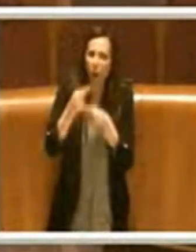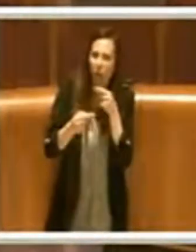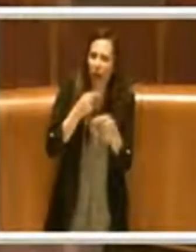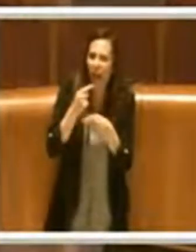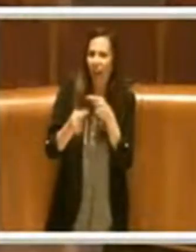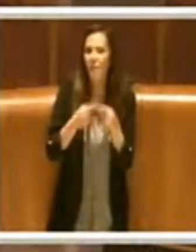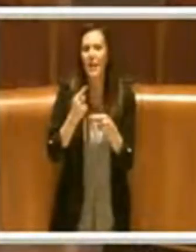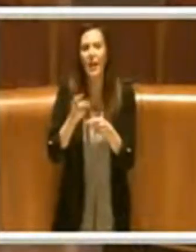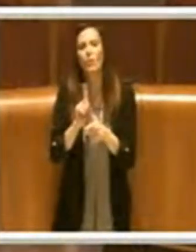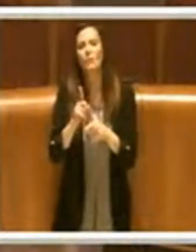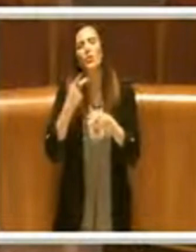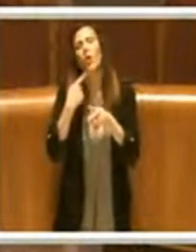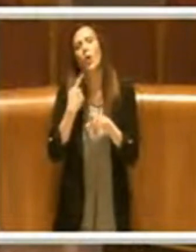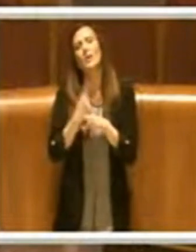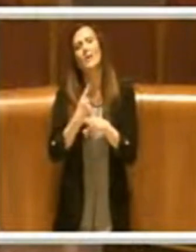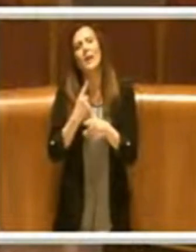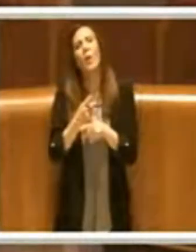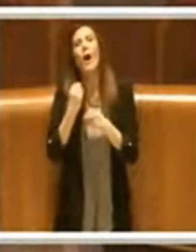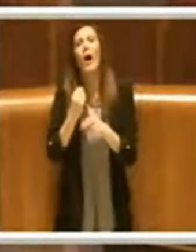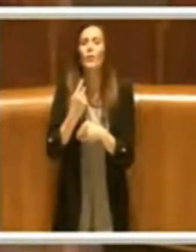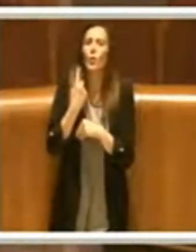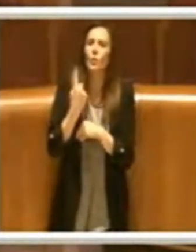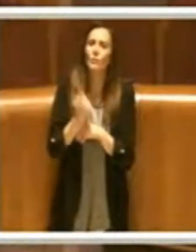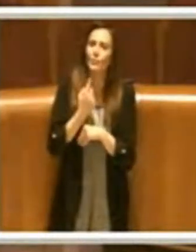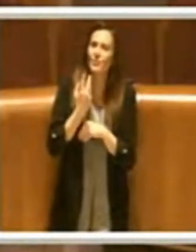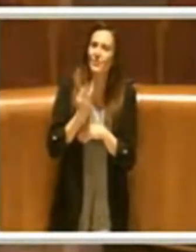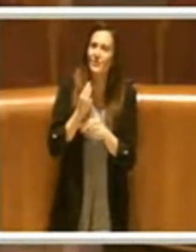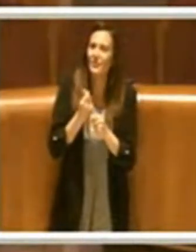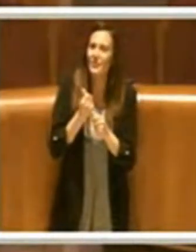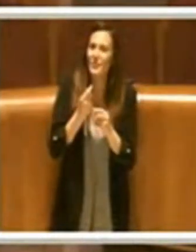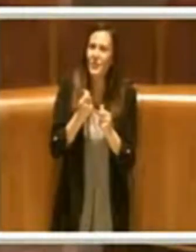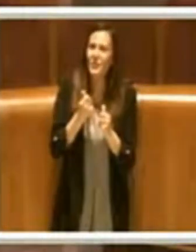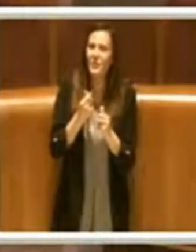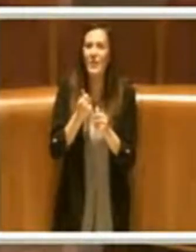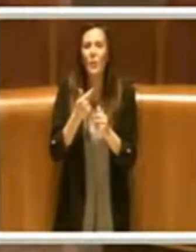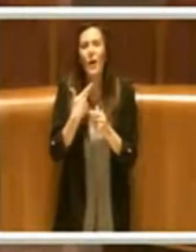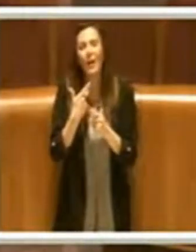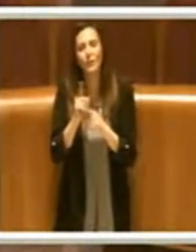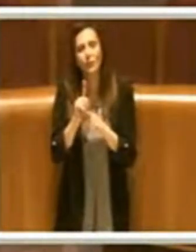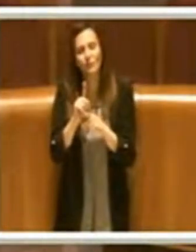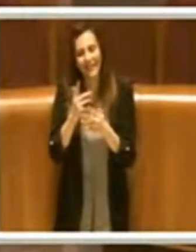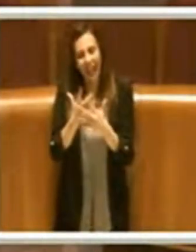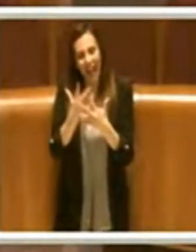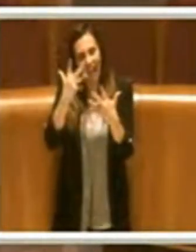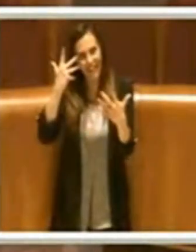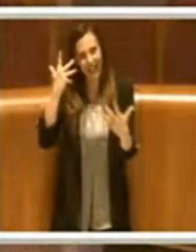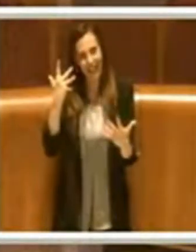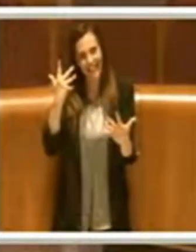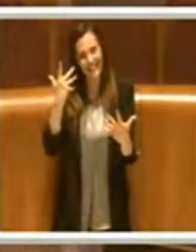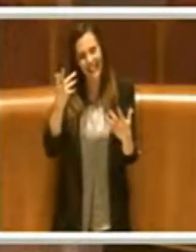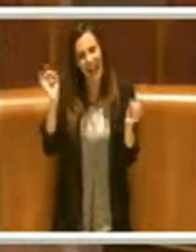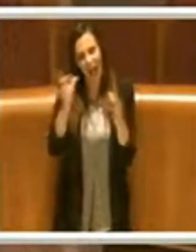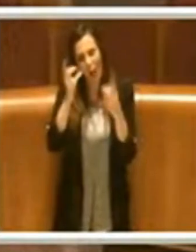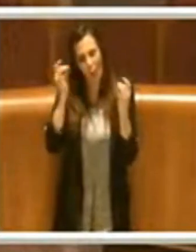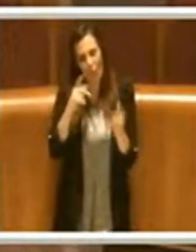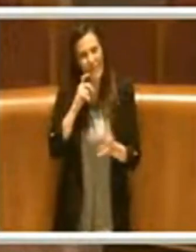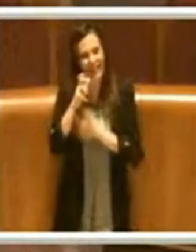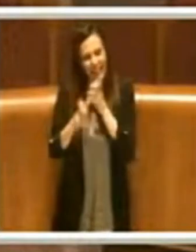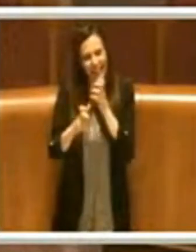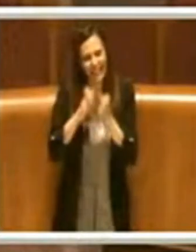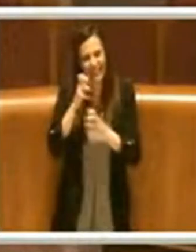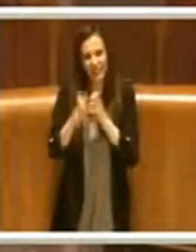bisogna rimanere male quando si mette in luce alcune criticità,